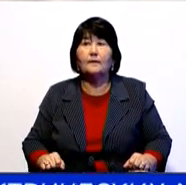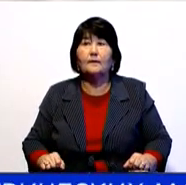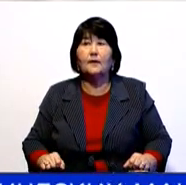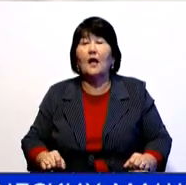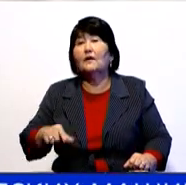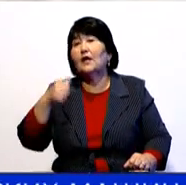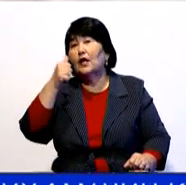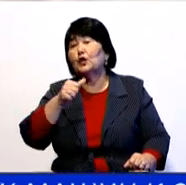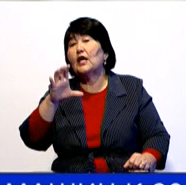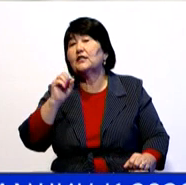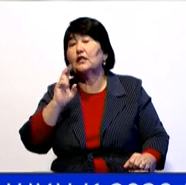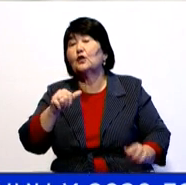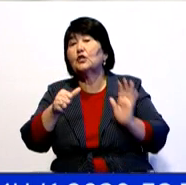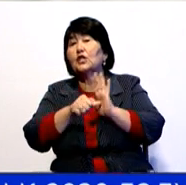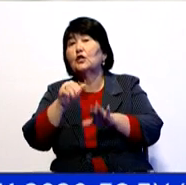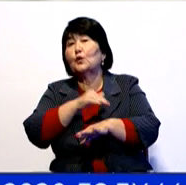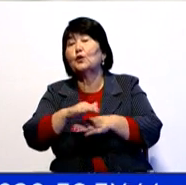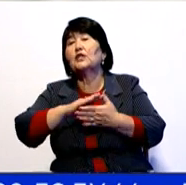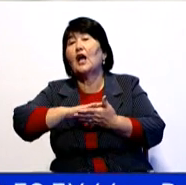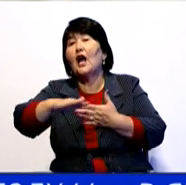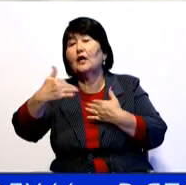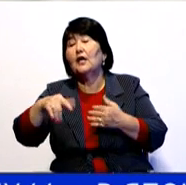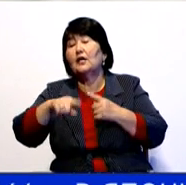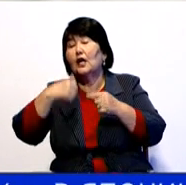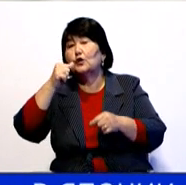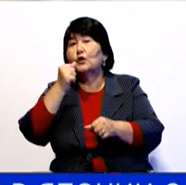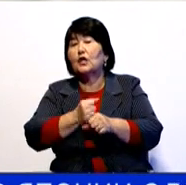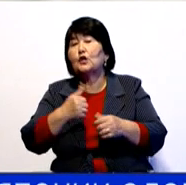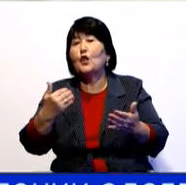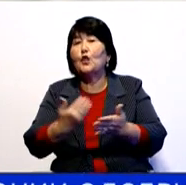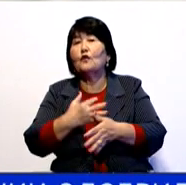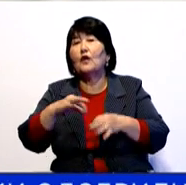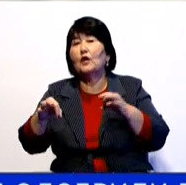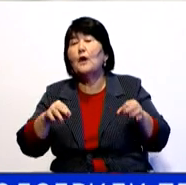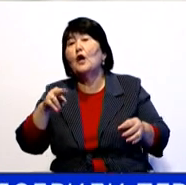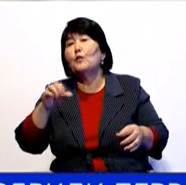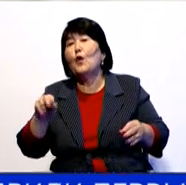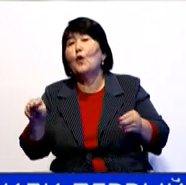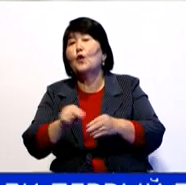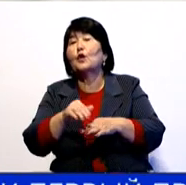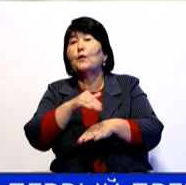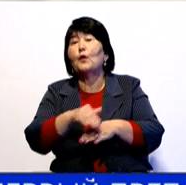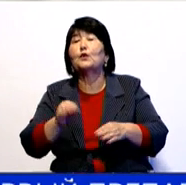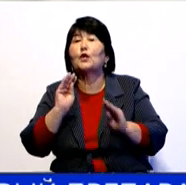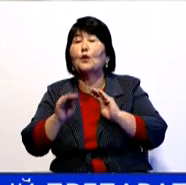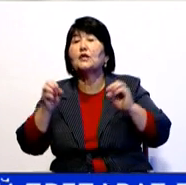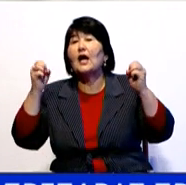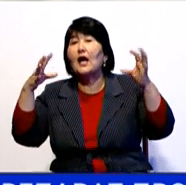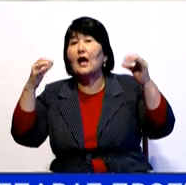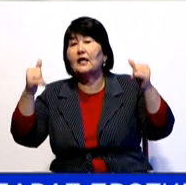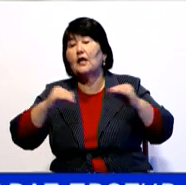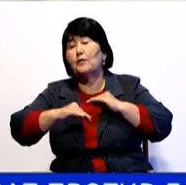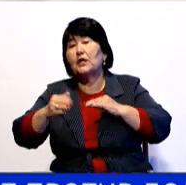В этом году в Сексиуле 6 улиц заасфальтировали. На следующий год разработаны новые проекты по ремонту улиц, установкой освещения и